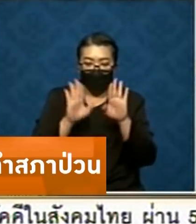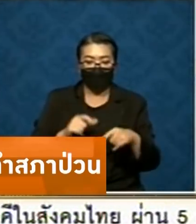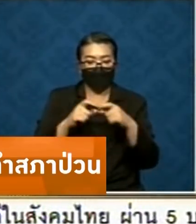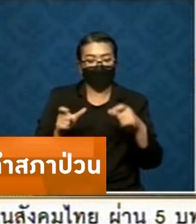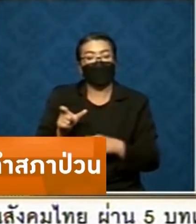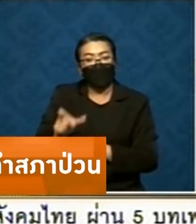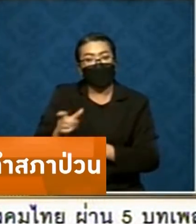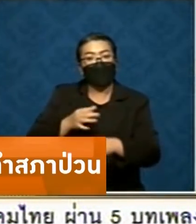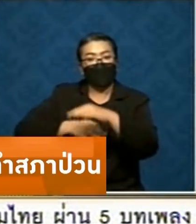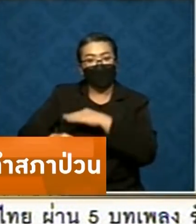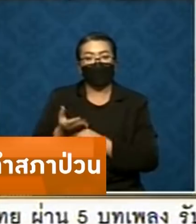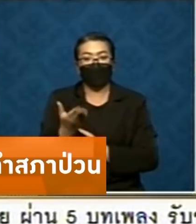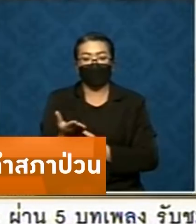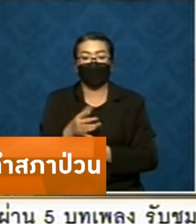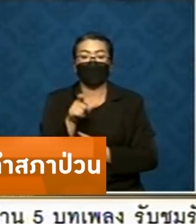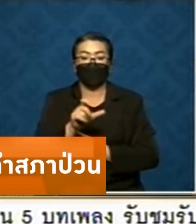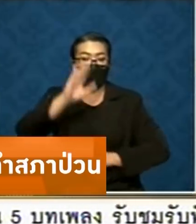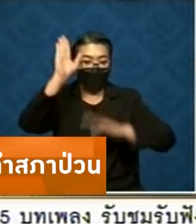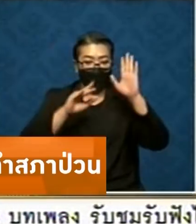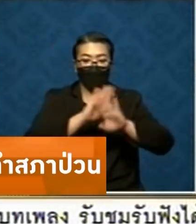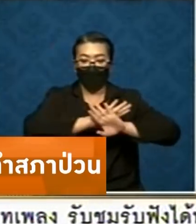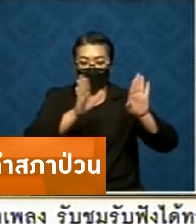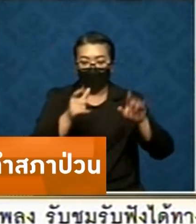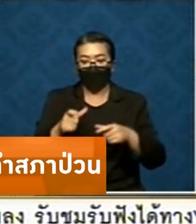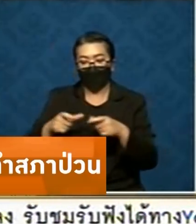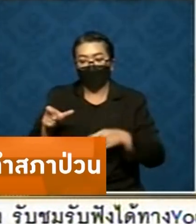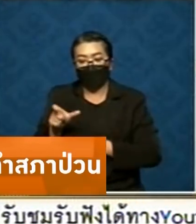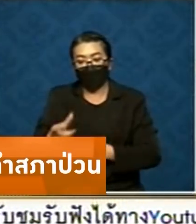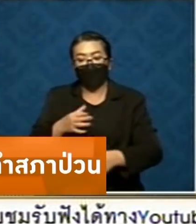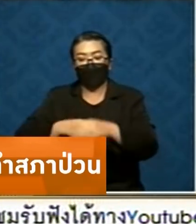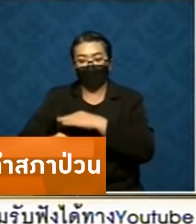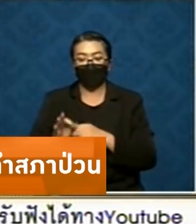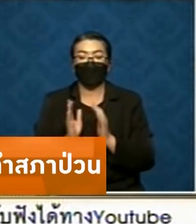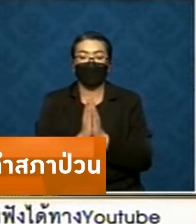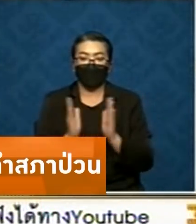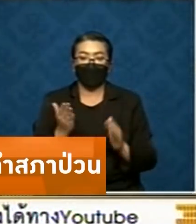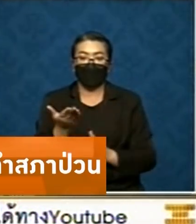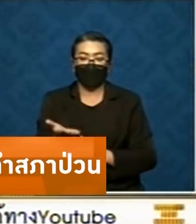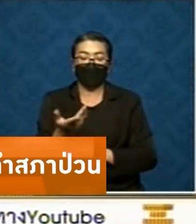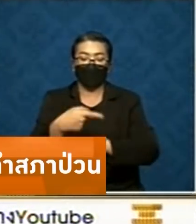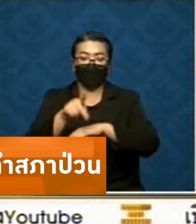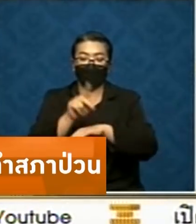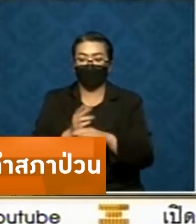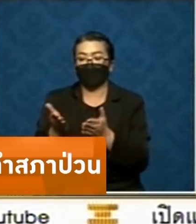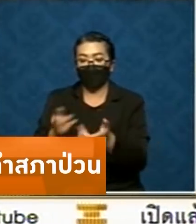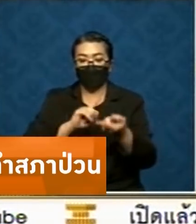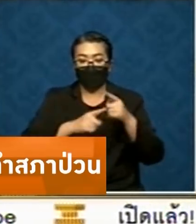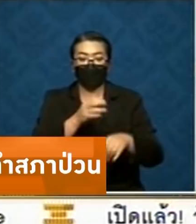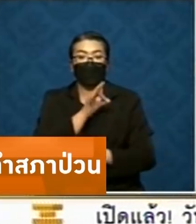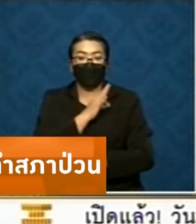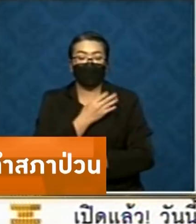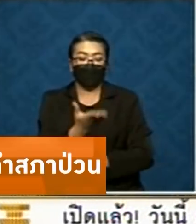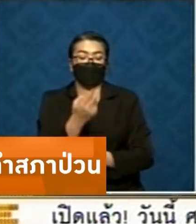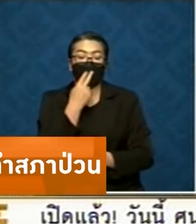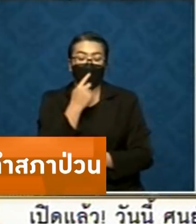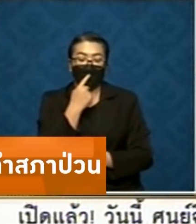ผมแบบนี้ว่ามันเป็นสถานการณ์ชุลมุนหน้างานทางฝั่งเพื่อไทยประเมินว่าช็อตนั้นนะครับสุดถอดที่กำลังจะมีการถกเรื่องบำนาญเรื่องอะไรก็ตามแต่